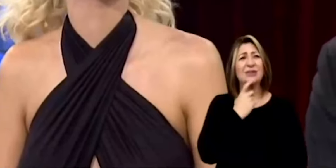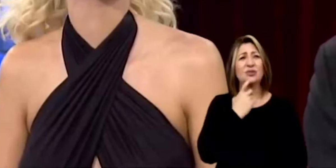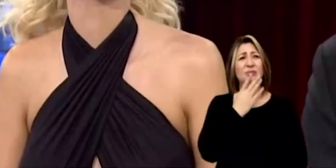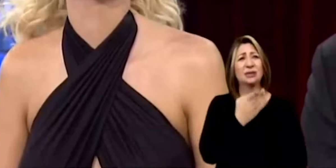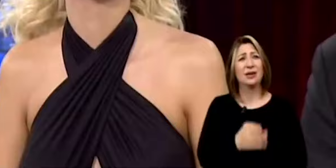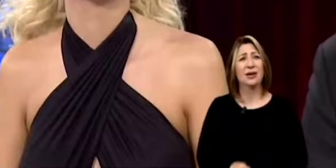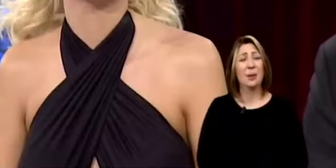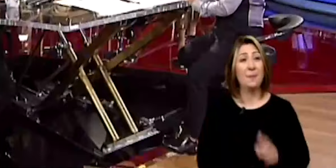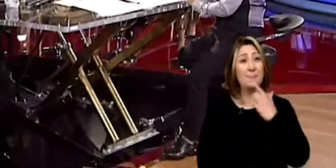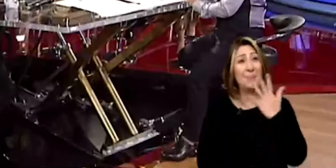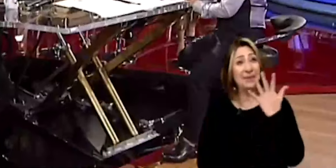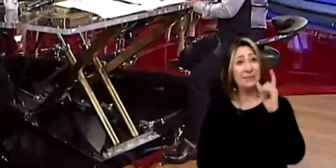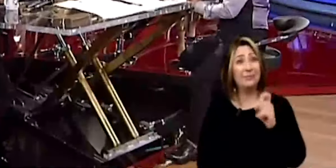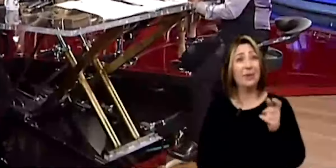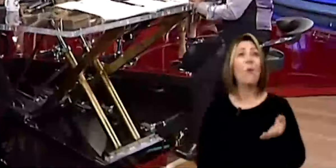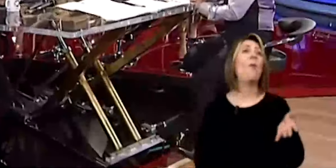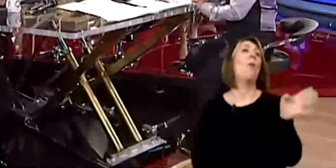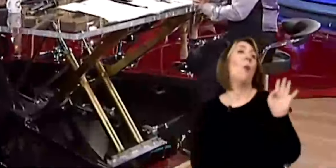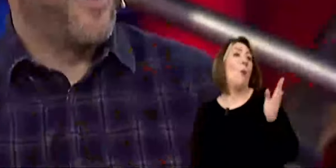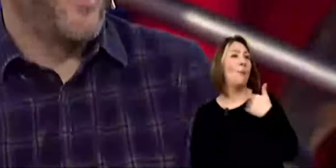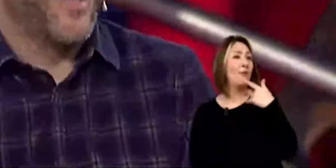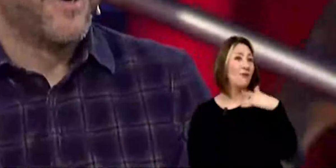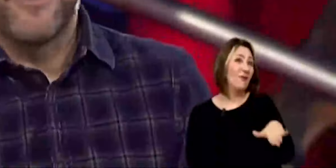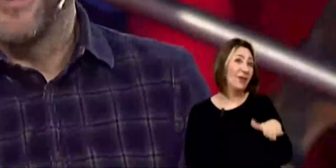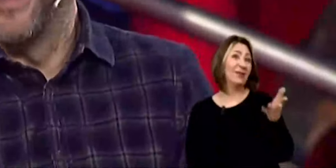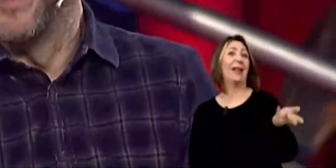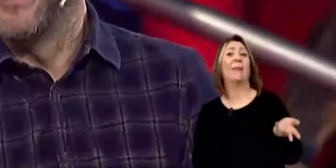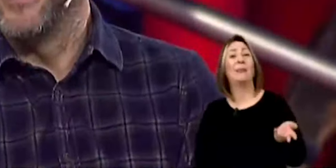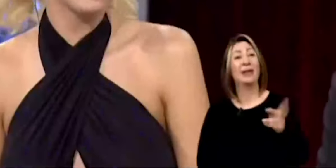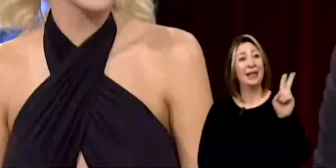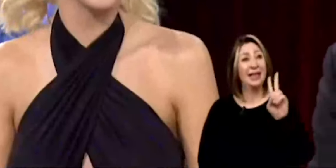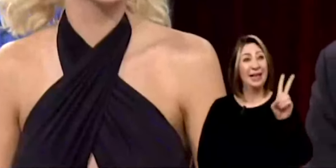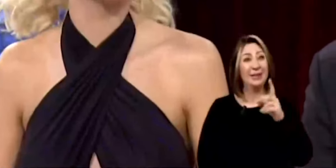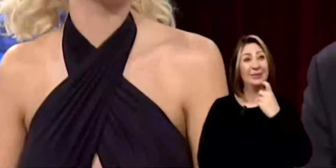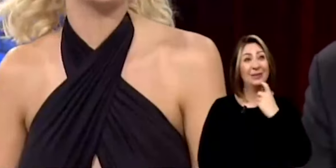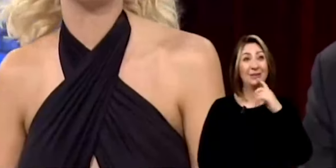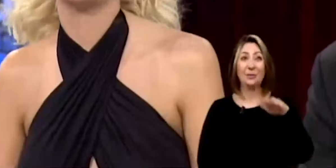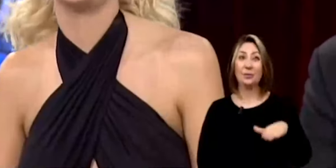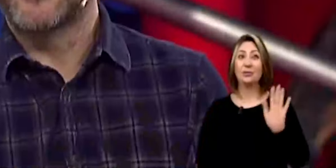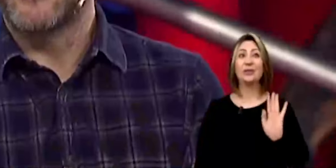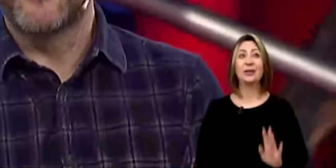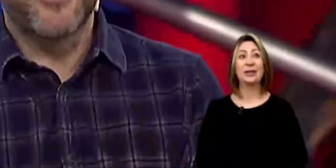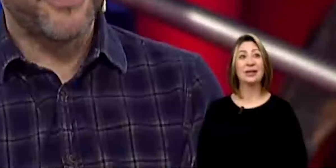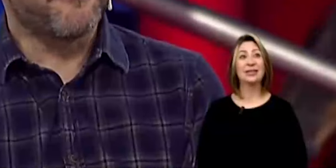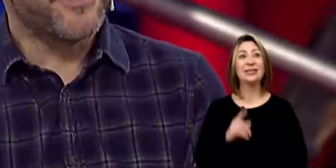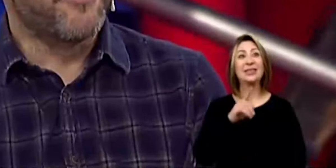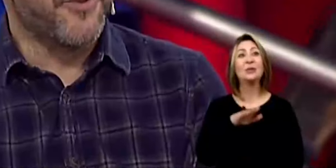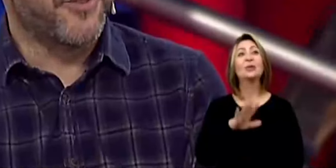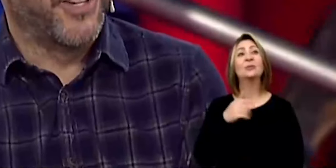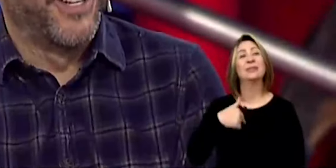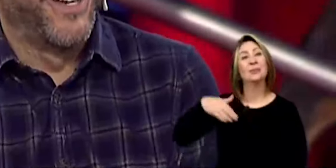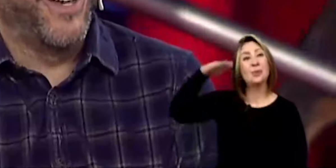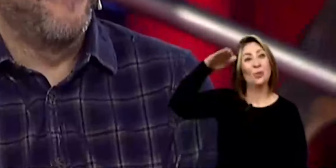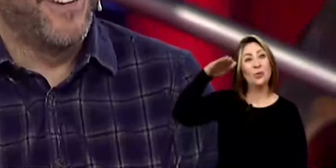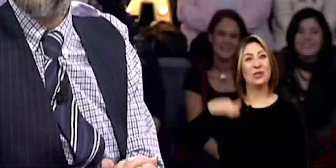Okan. 5 yaşında mı? Hayır o kadar da değilim ben. 20 yaş ben de hiç mı? Küçük bir yaş değil. Yok sen küçük değilsin biz